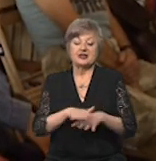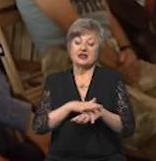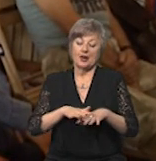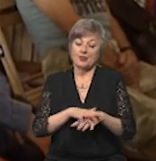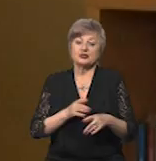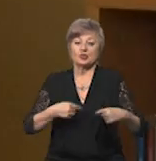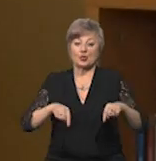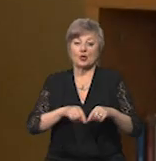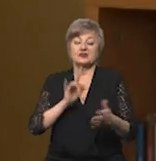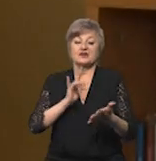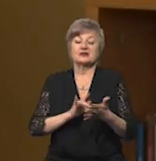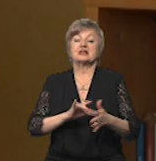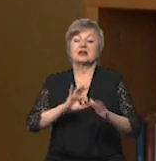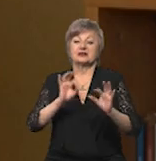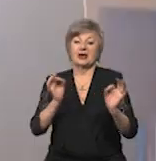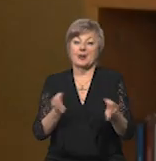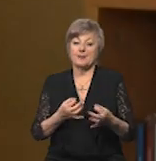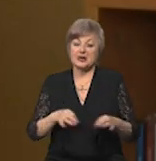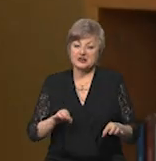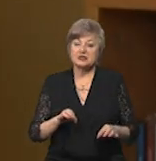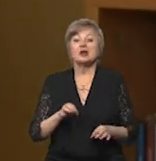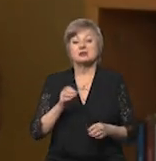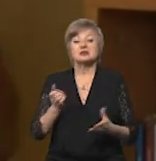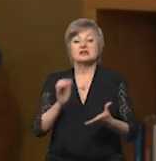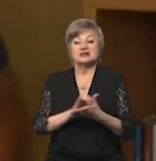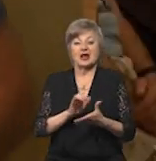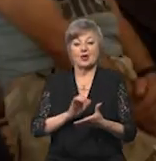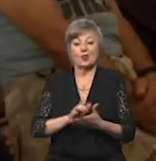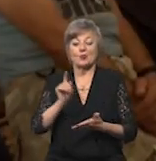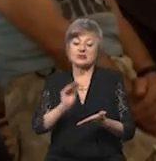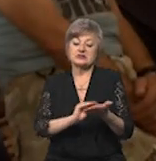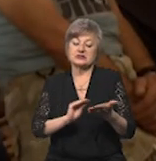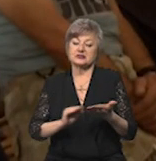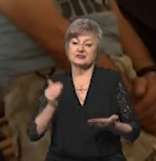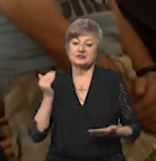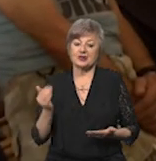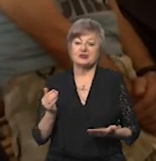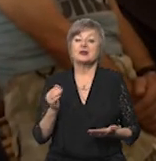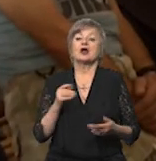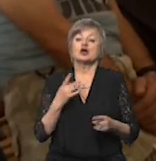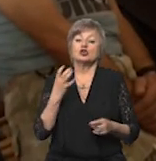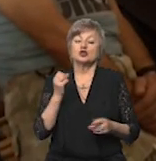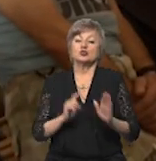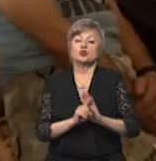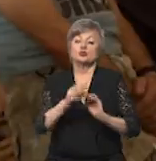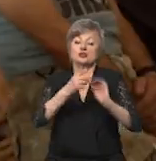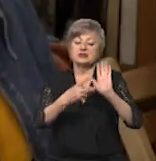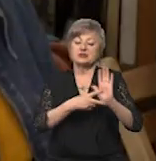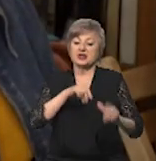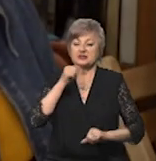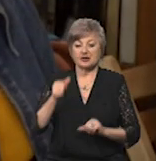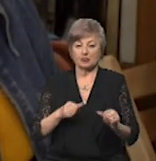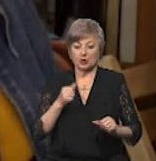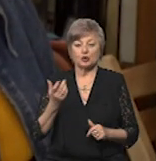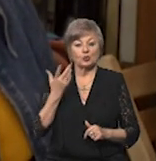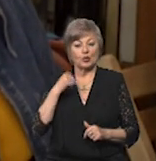«Центр мистецтв «Арт-простір» Ігор Гармаш знайомий із творчістю Андрія Пермякова ще з 2017 року,